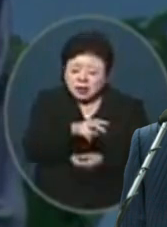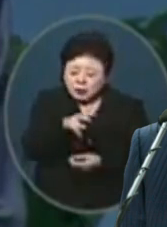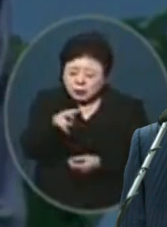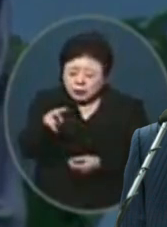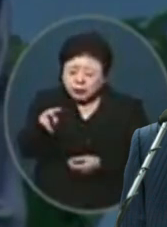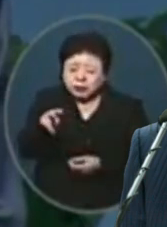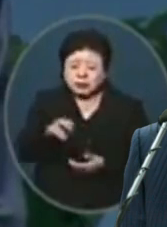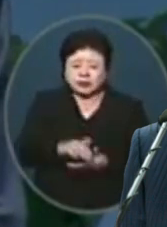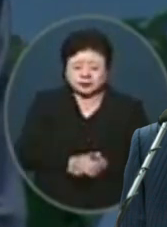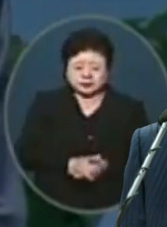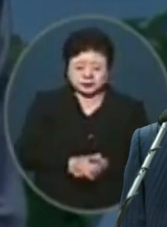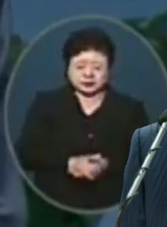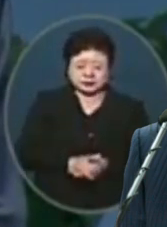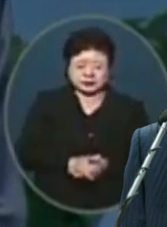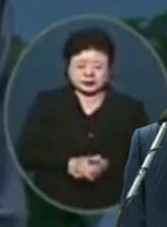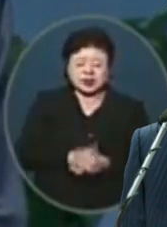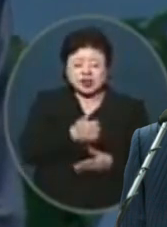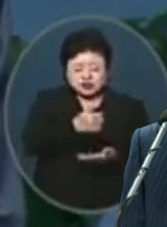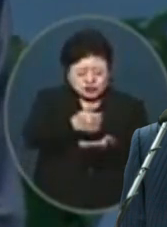그렇게 말한 줄 알고